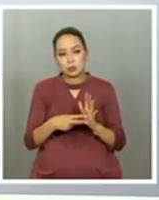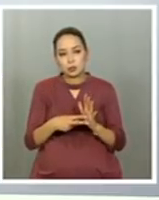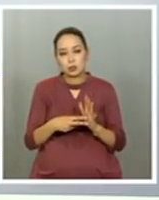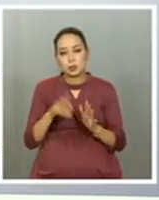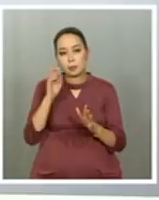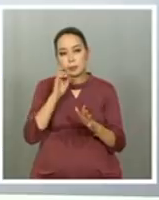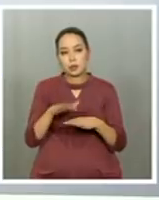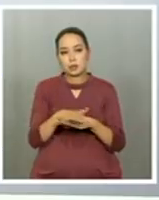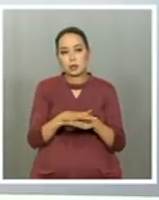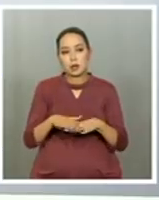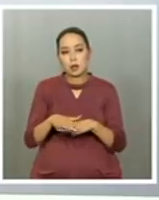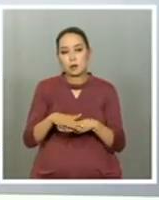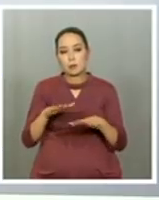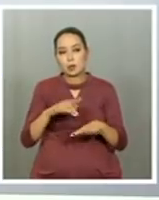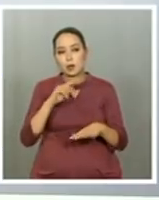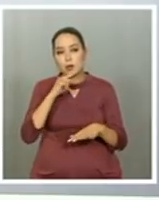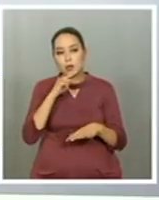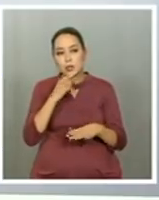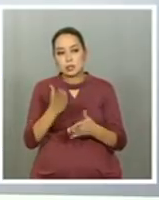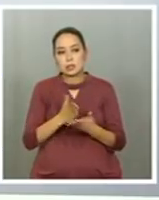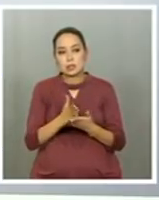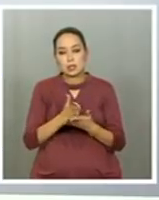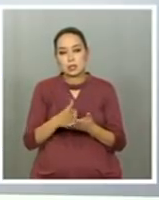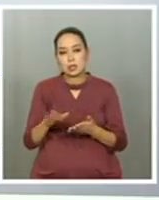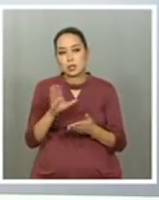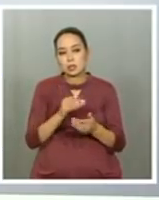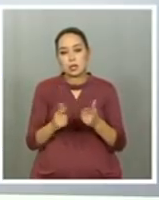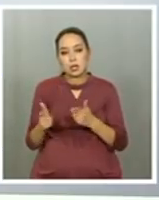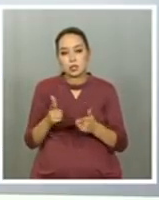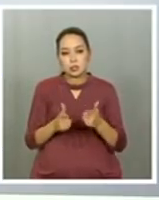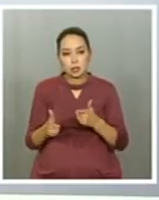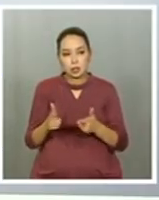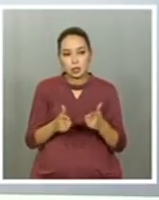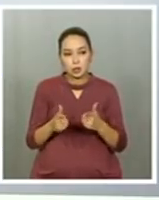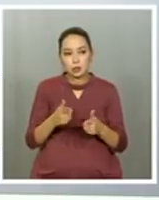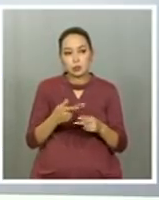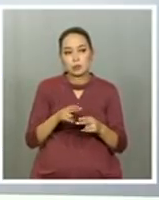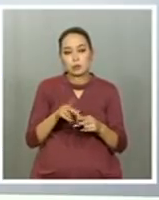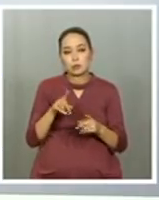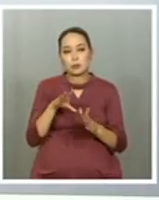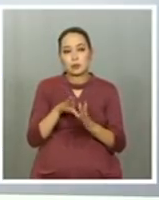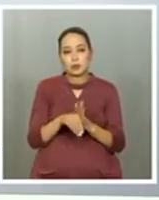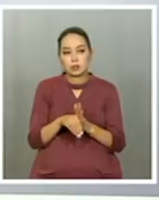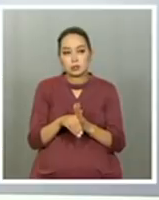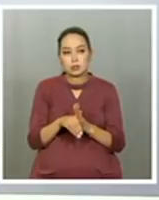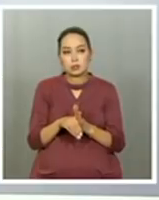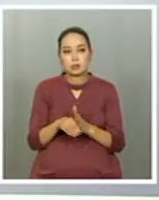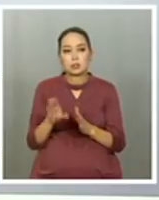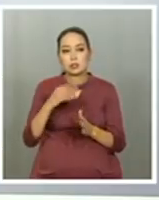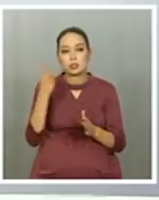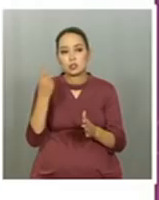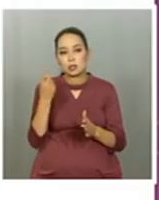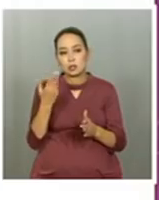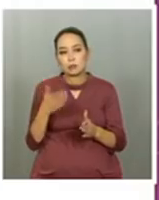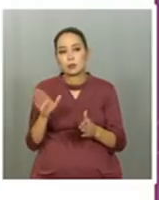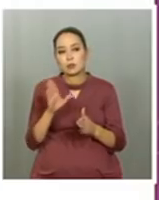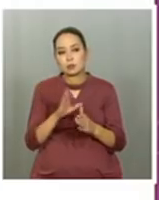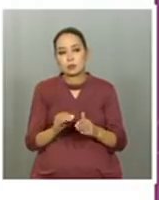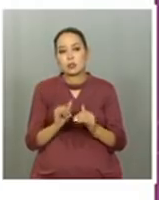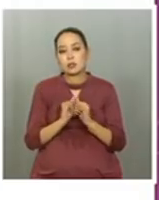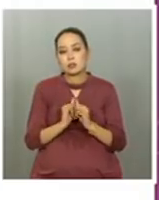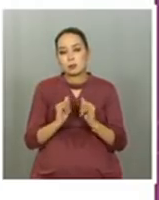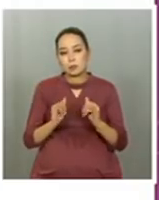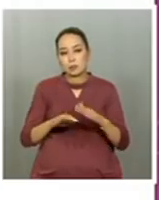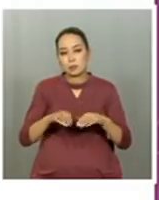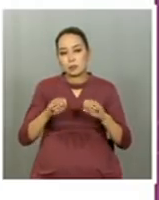мемлекеттік аймақтық экономикалық саясатты әзірлеудің, сонымен қатар аймақтардың шаруашылығын мамандандырудың және